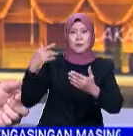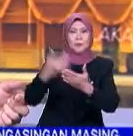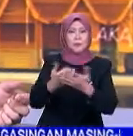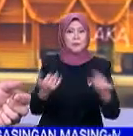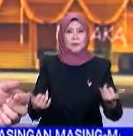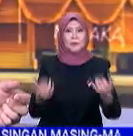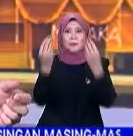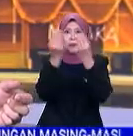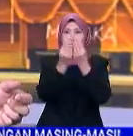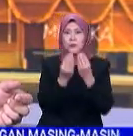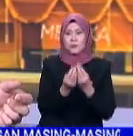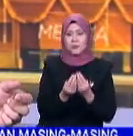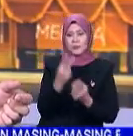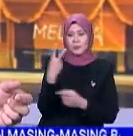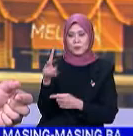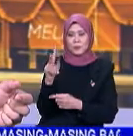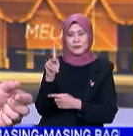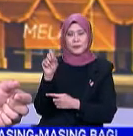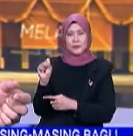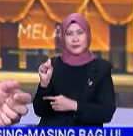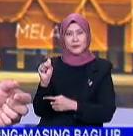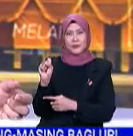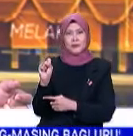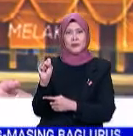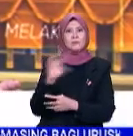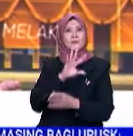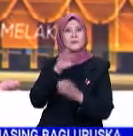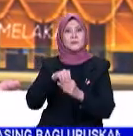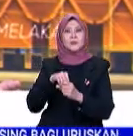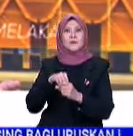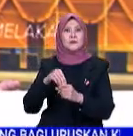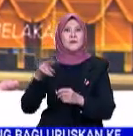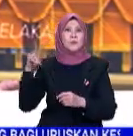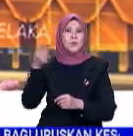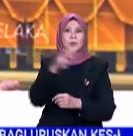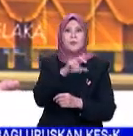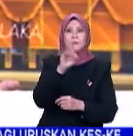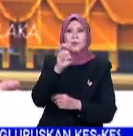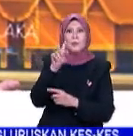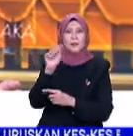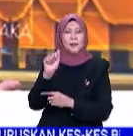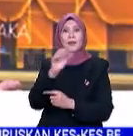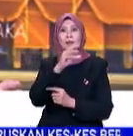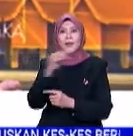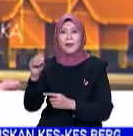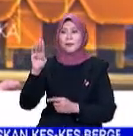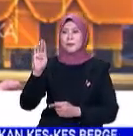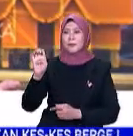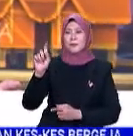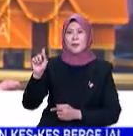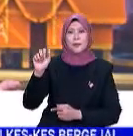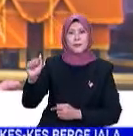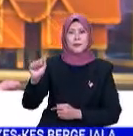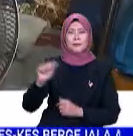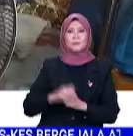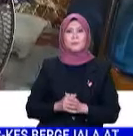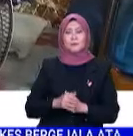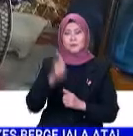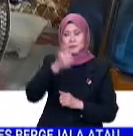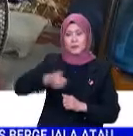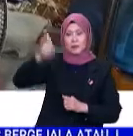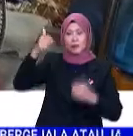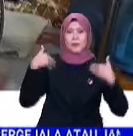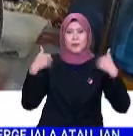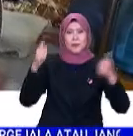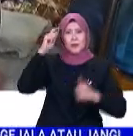jumlah itu, sebanyak 12 kes membabitkan varian Delta, manakala 9 lagi varian Beta. Menurut Pengarah Kesihatan